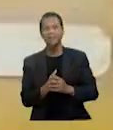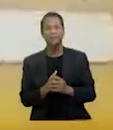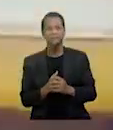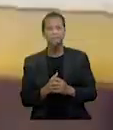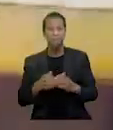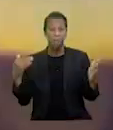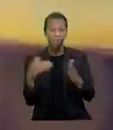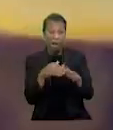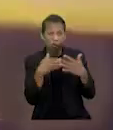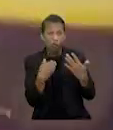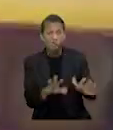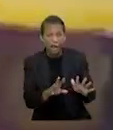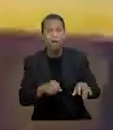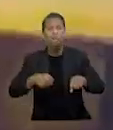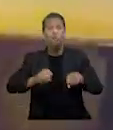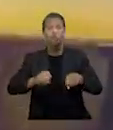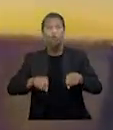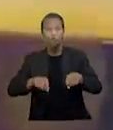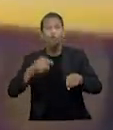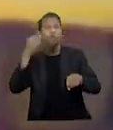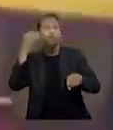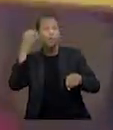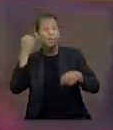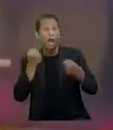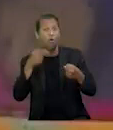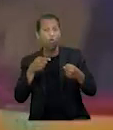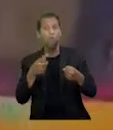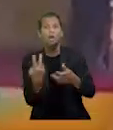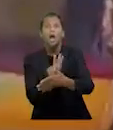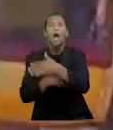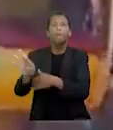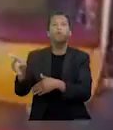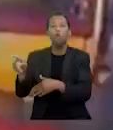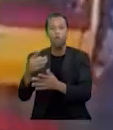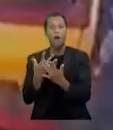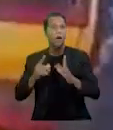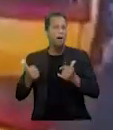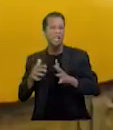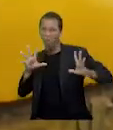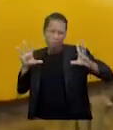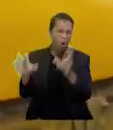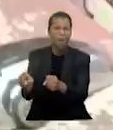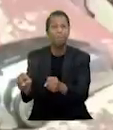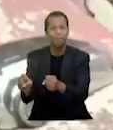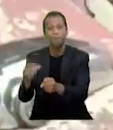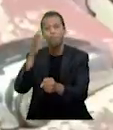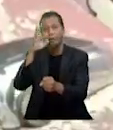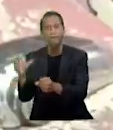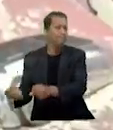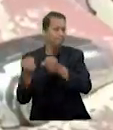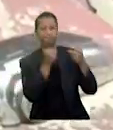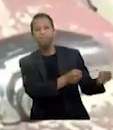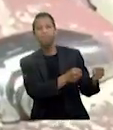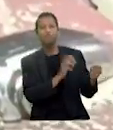usai menabrak sejumlah pengendara motor sopir angkot sempat kabur namun akhirnya ditangkap warga dan diserahkan ke Polsek Percut